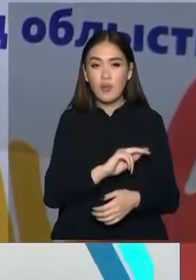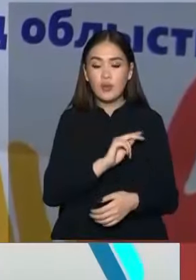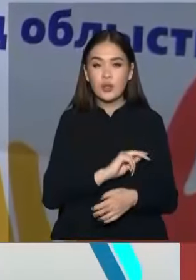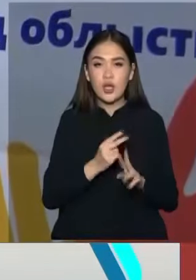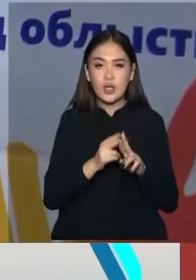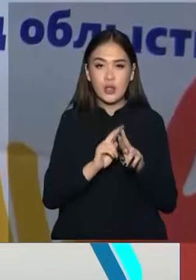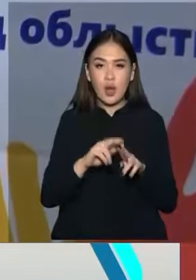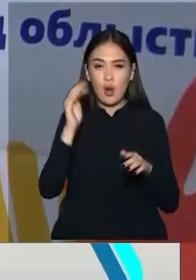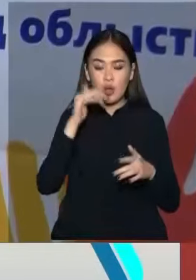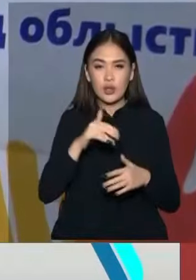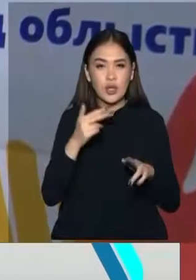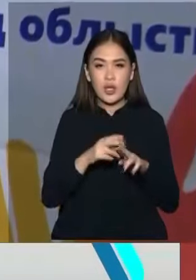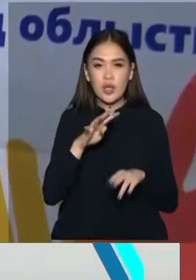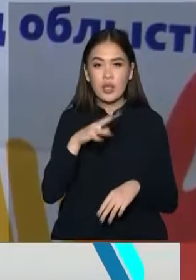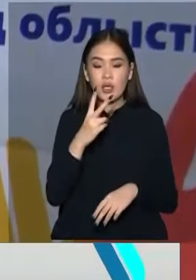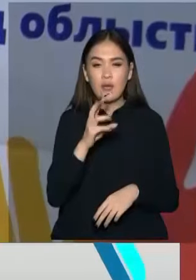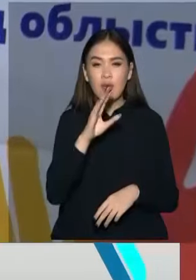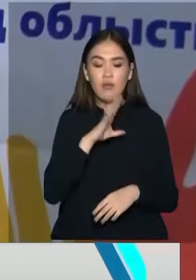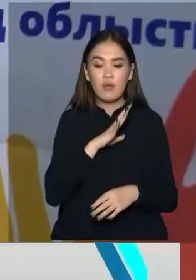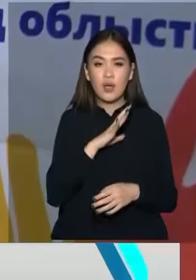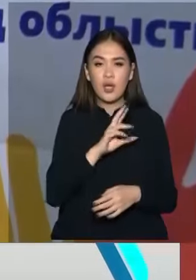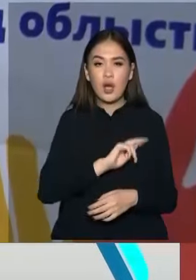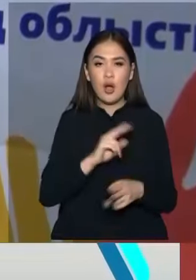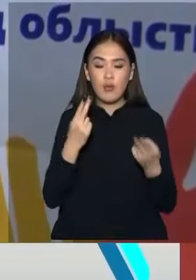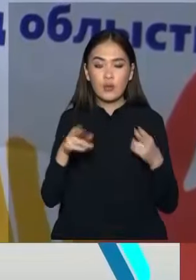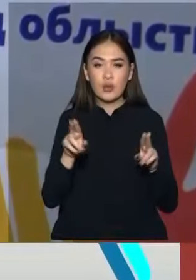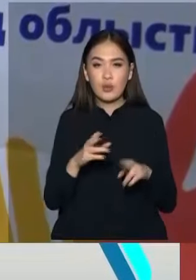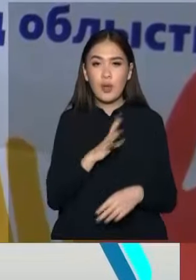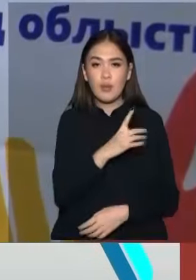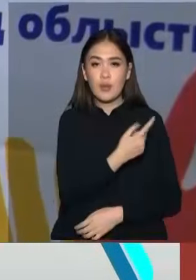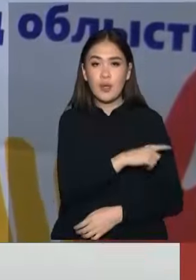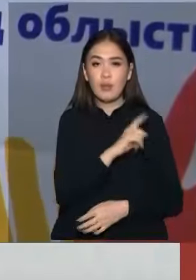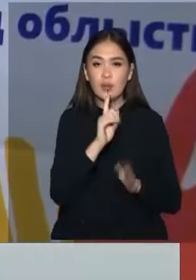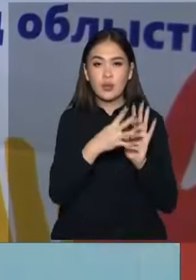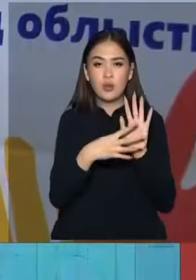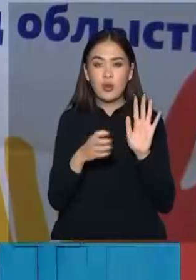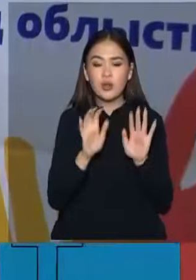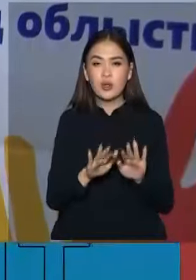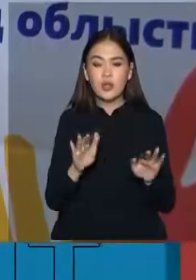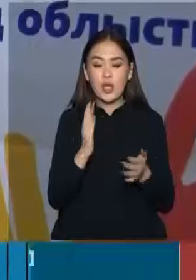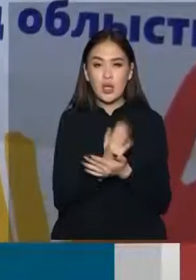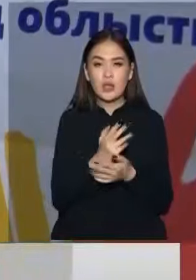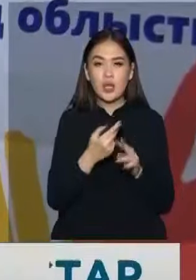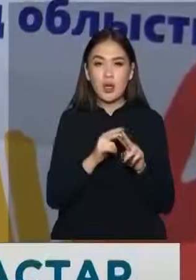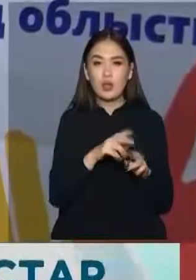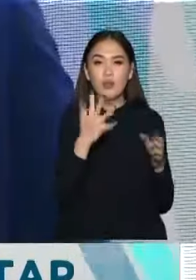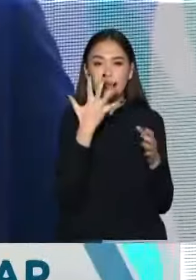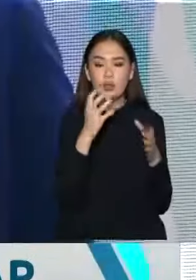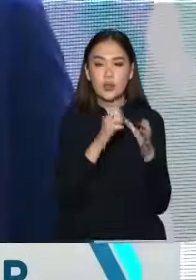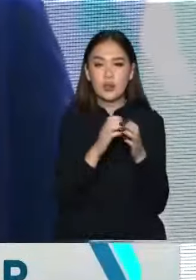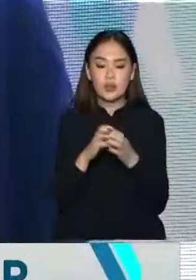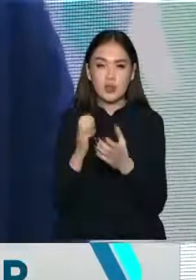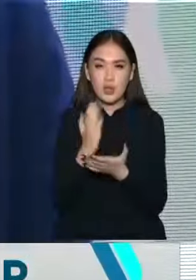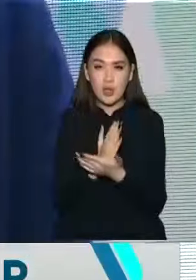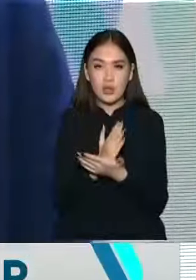Осы колледждерде 42 волонтерлік клуб жұмыс істейді. Мәселен, медициналық колледжде 1900 студент бар. Ол жерде 5 еріктілер ұйымы бар.